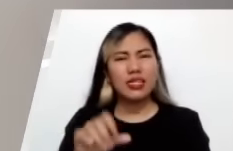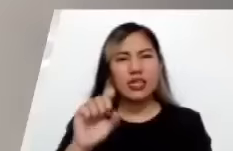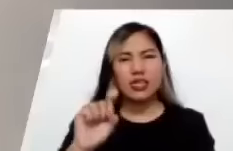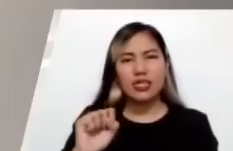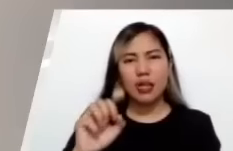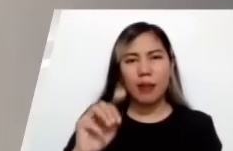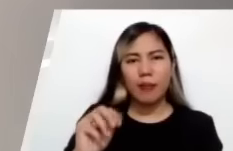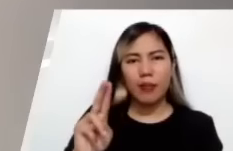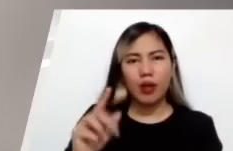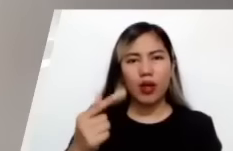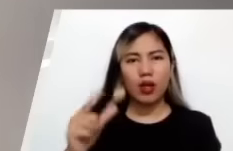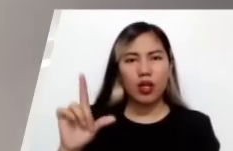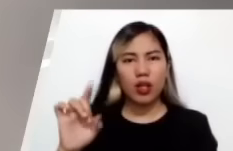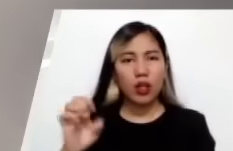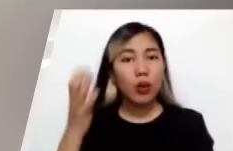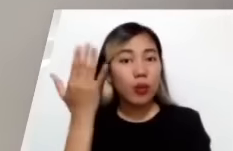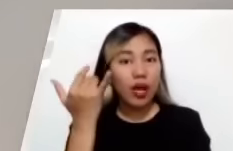kanila.